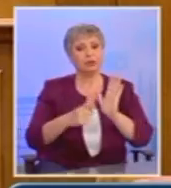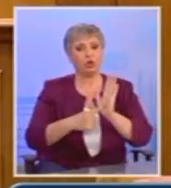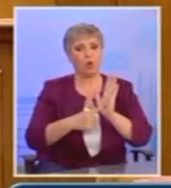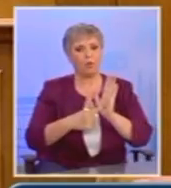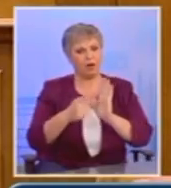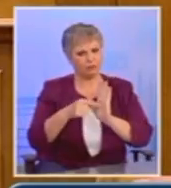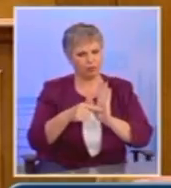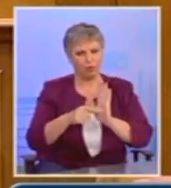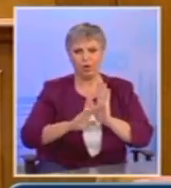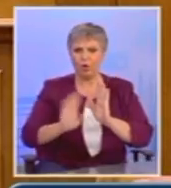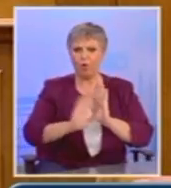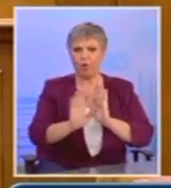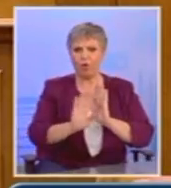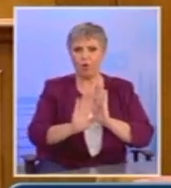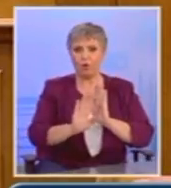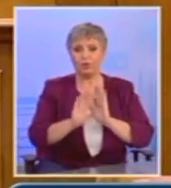Είναι μια